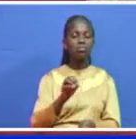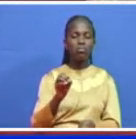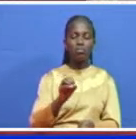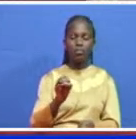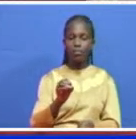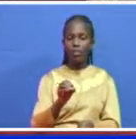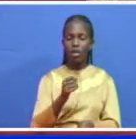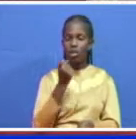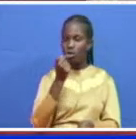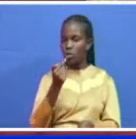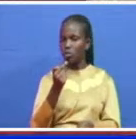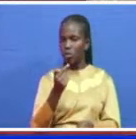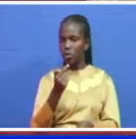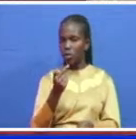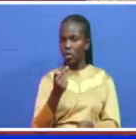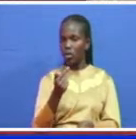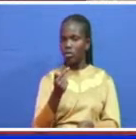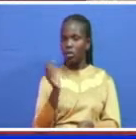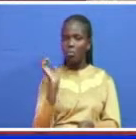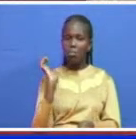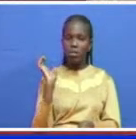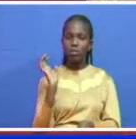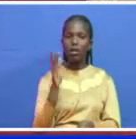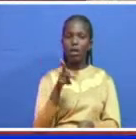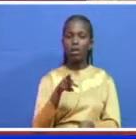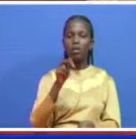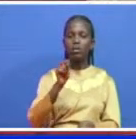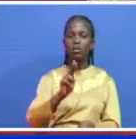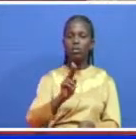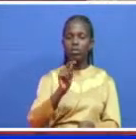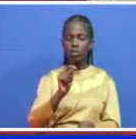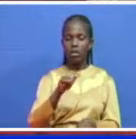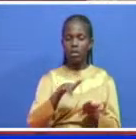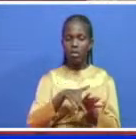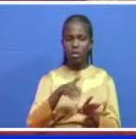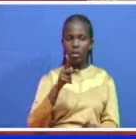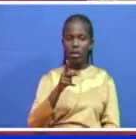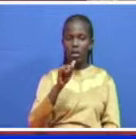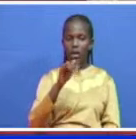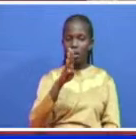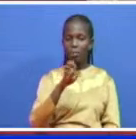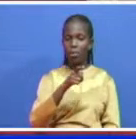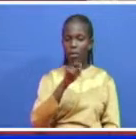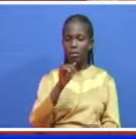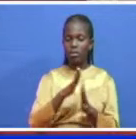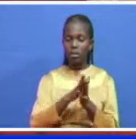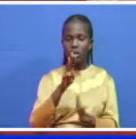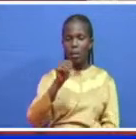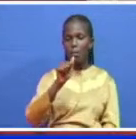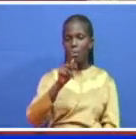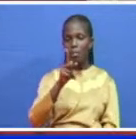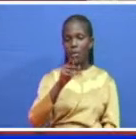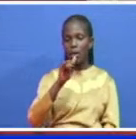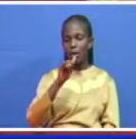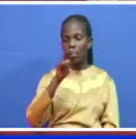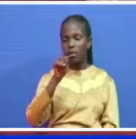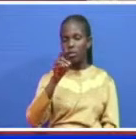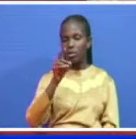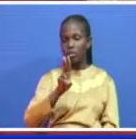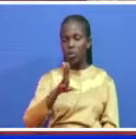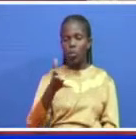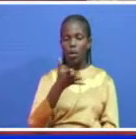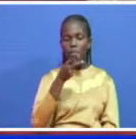mwene kibila wangwata niyo ya kutete ya mabata maalimu uvonge wa kibwezi na makindu Christopher Kitua wala ainena